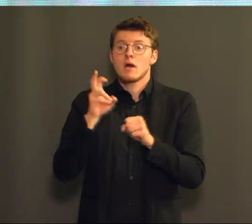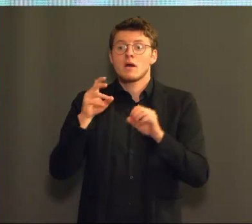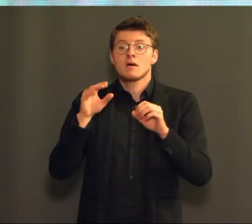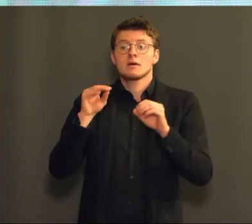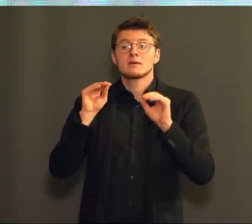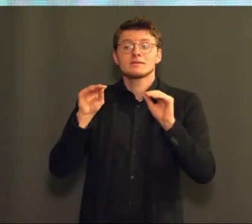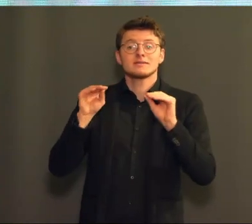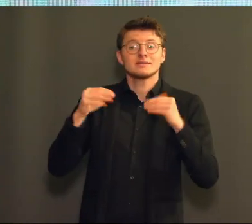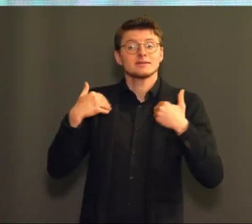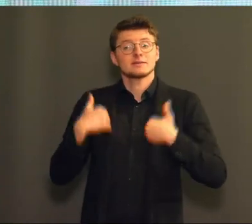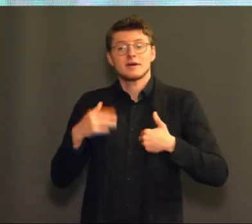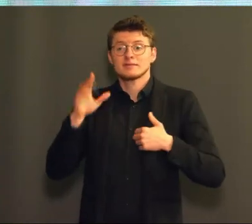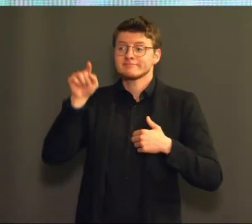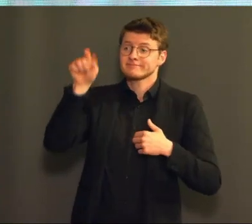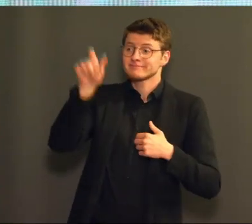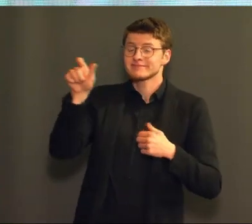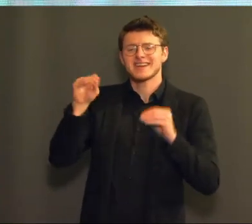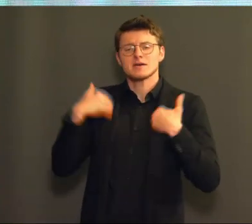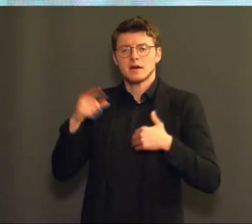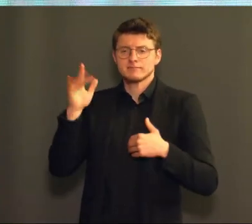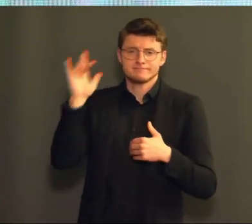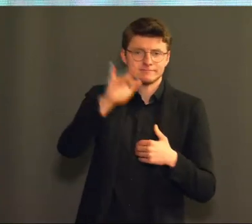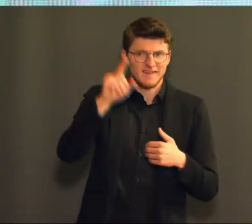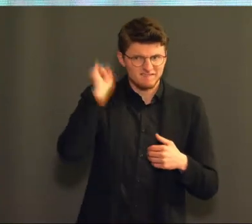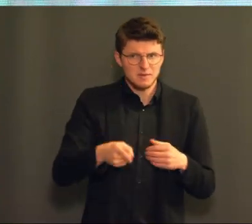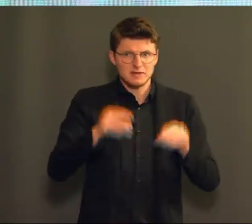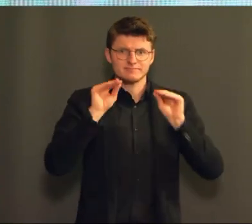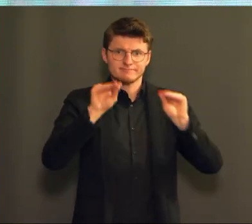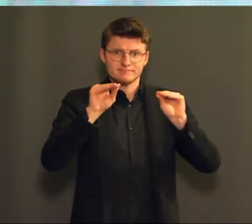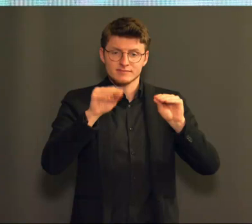verplicht onderwijs over de periode van 14 dagen.